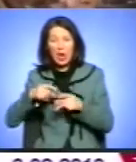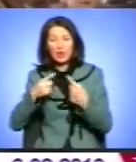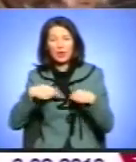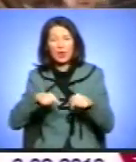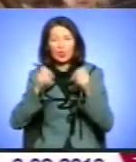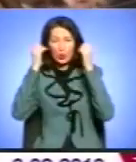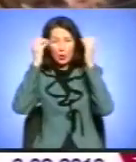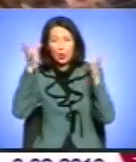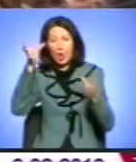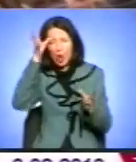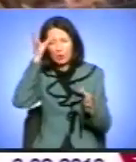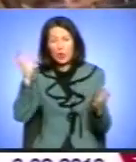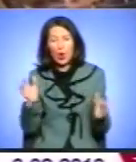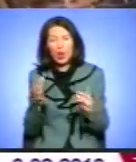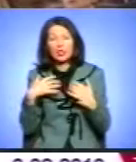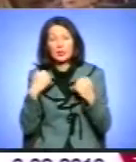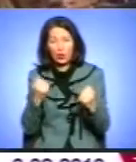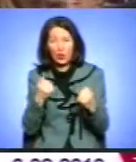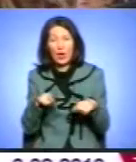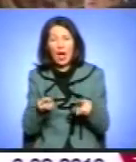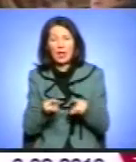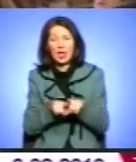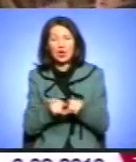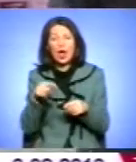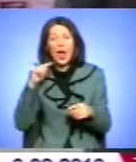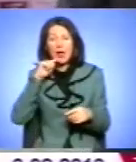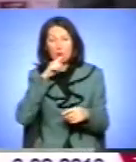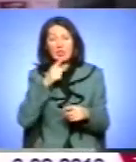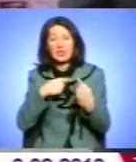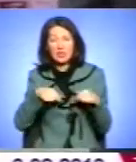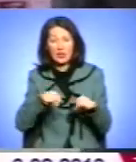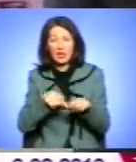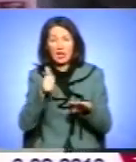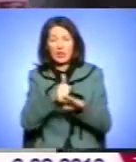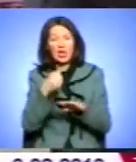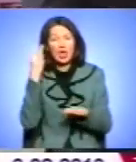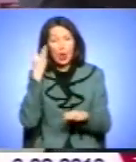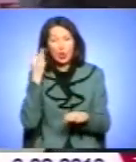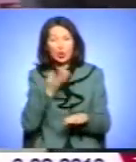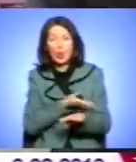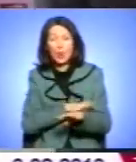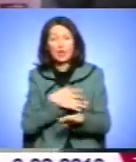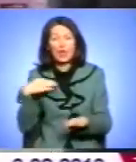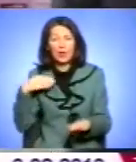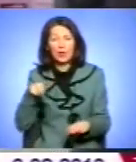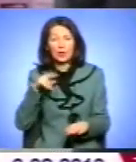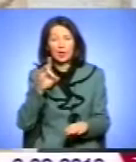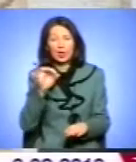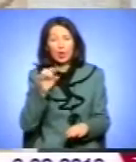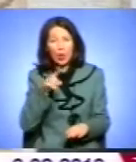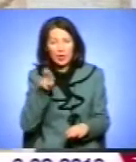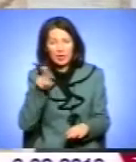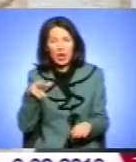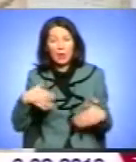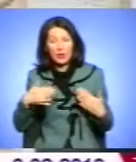освіти, охорони здоров'я, але й в економічній сфері. Генеральний консул Польщі у Львові Ярослав Дрозд привітав